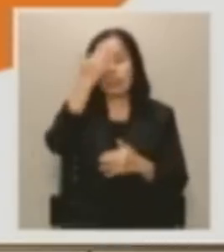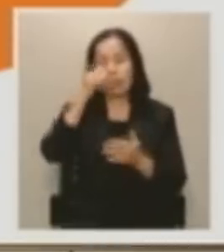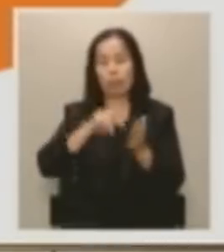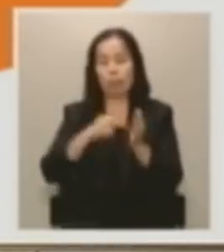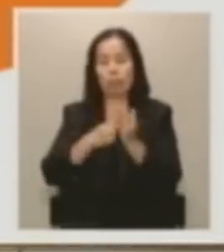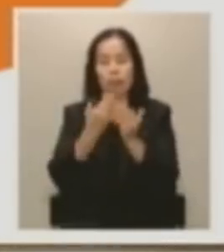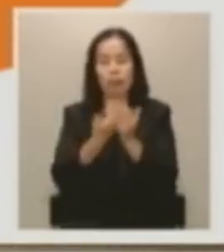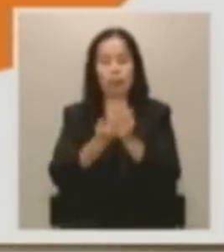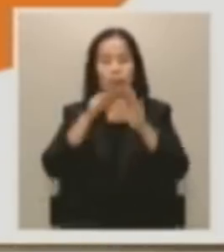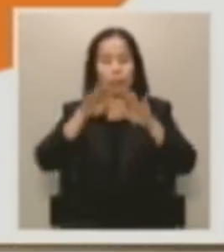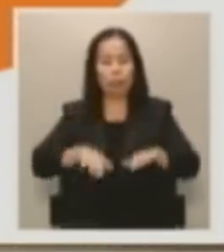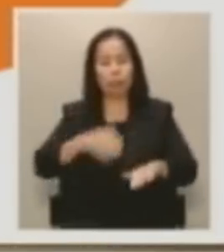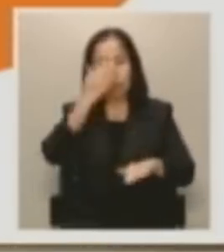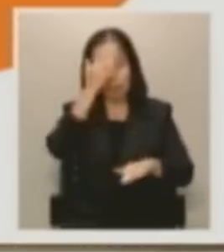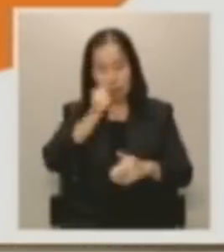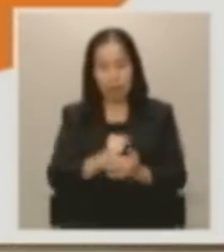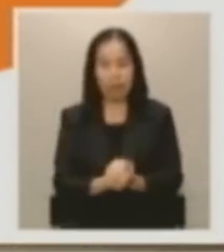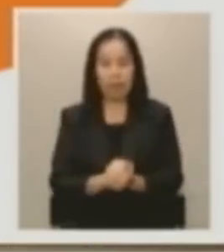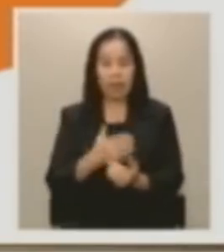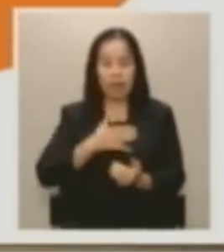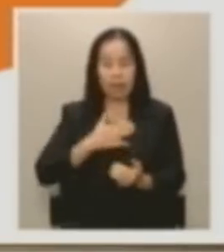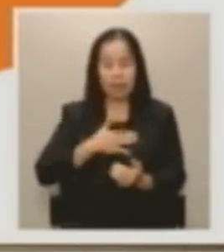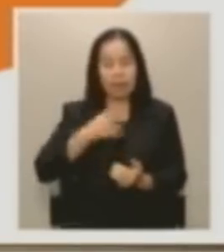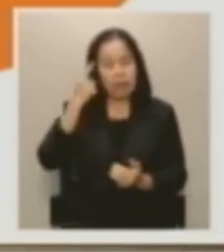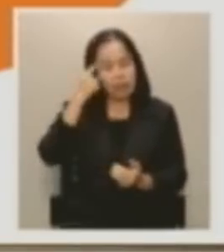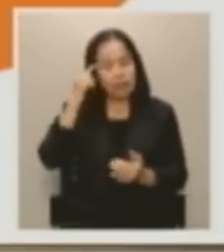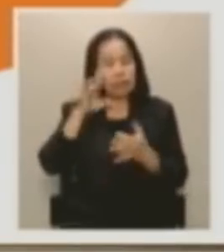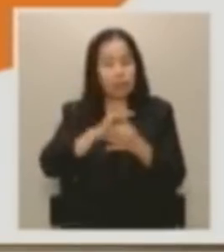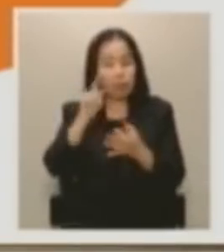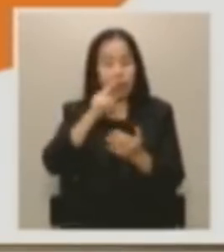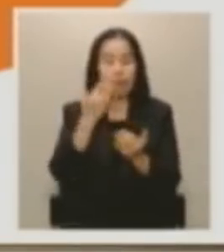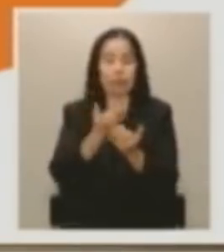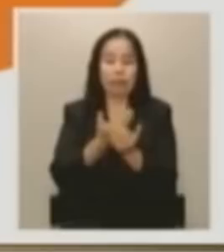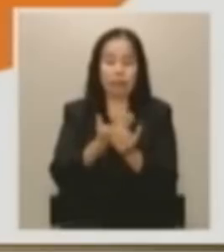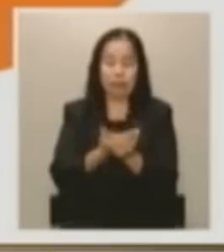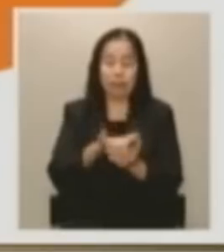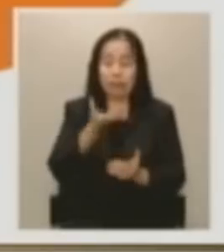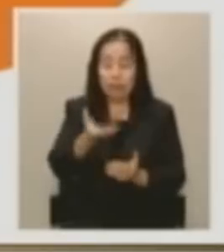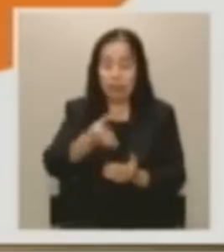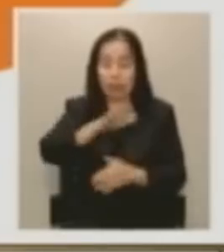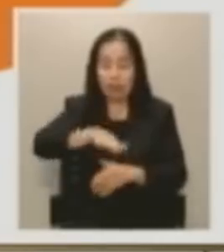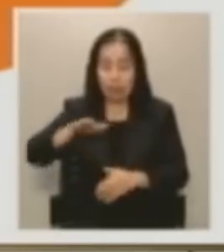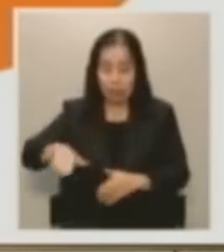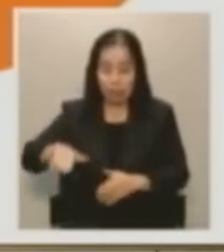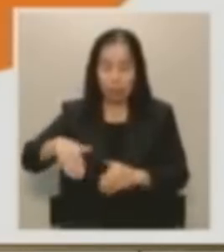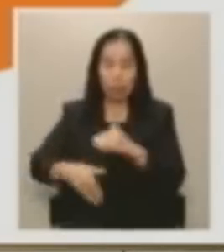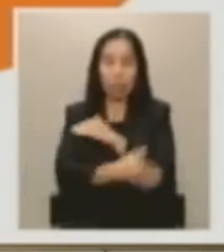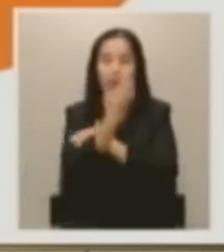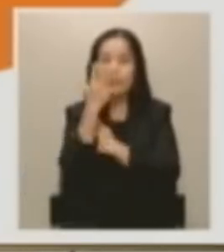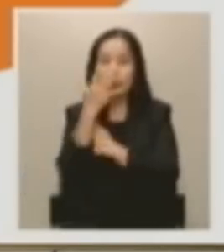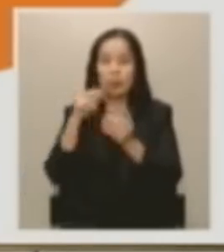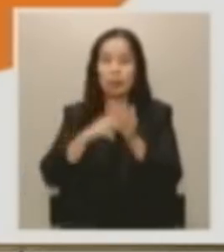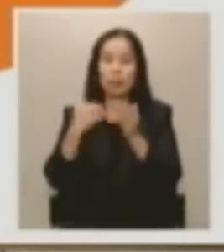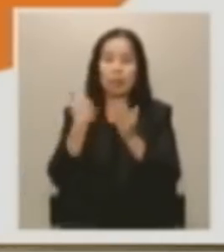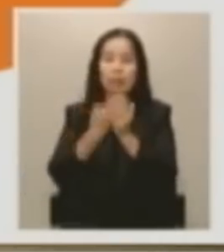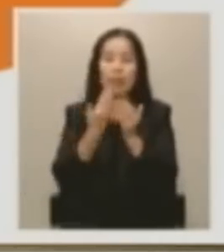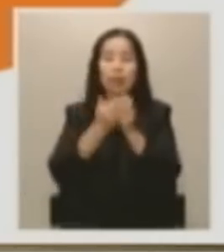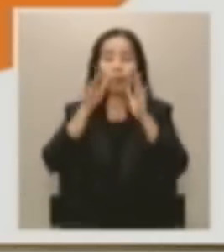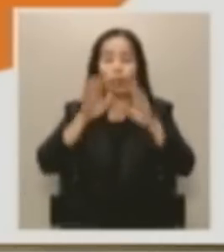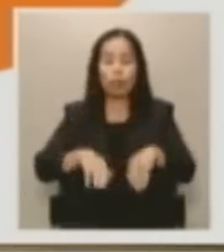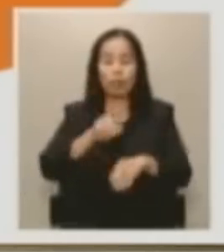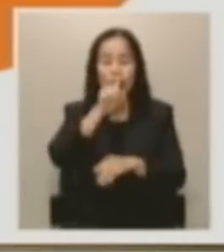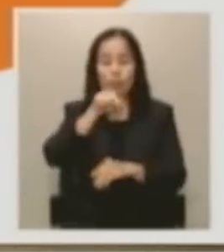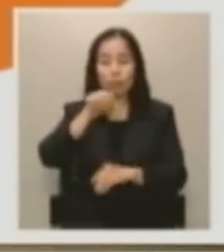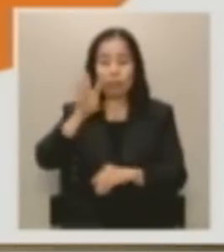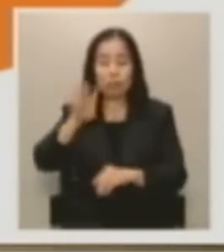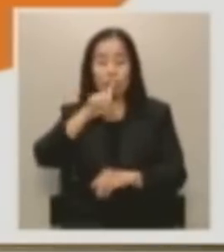รายละเอียดและพบว่าเป็นงบลงทุนเด็กด้อยโอกาสโดนตัดลดไป 1.4 ล้านบาทและที่สำคัญมีงบ